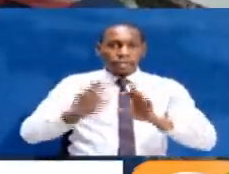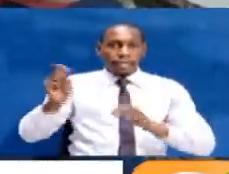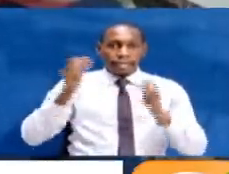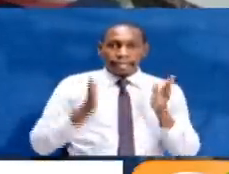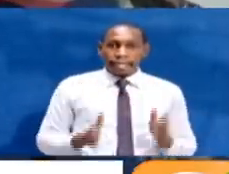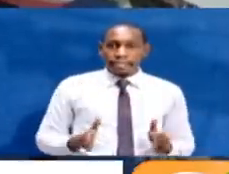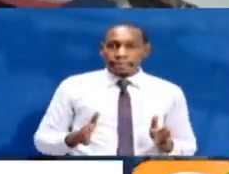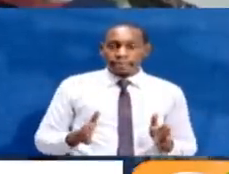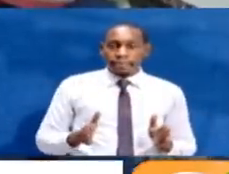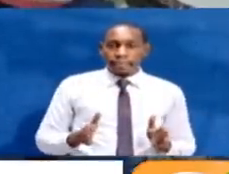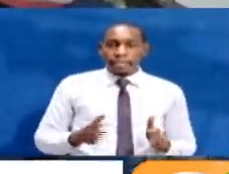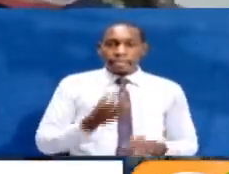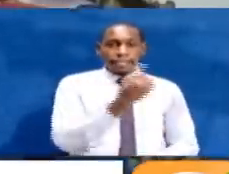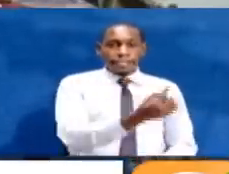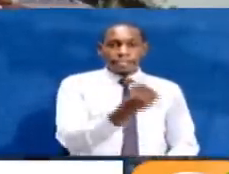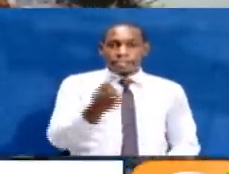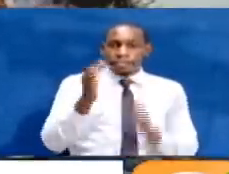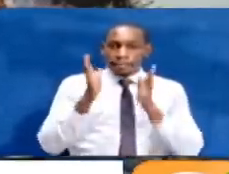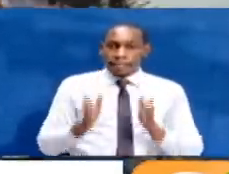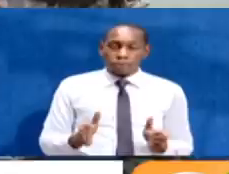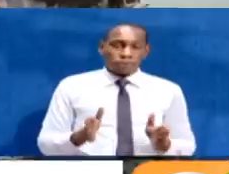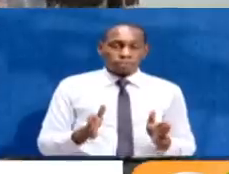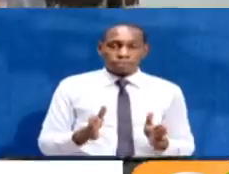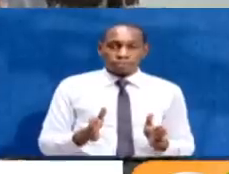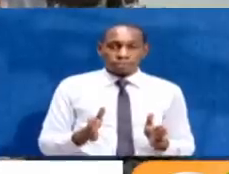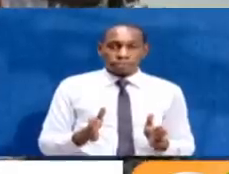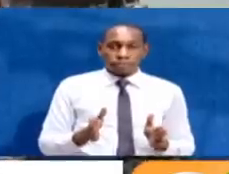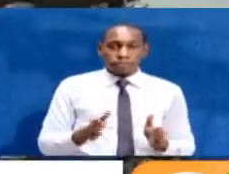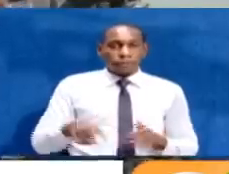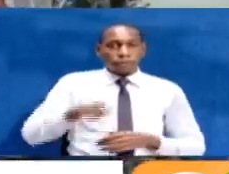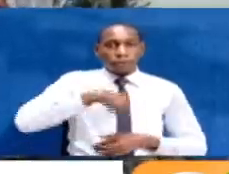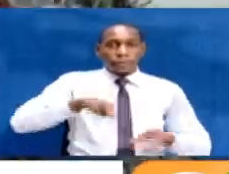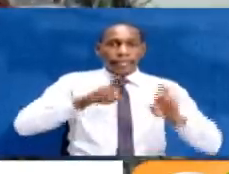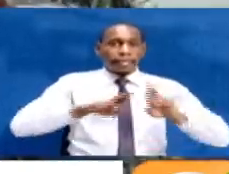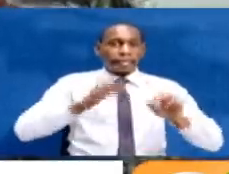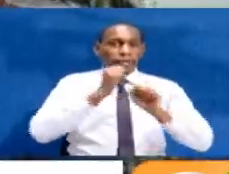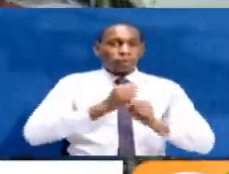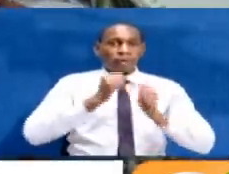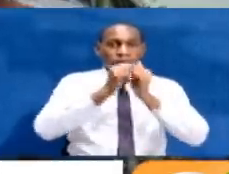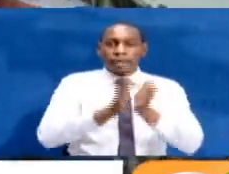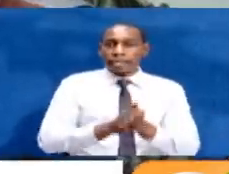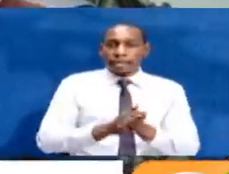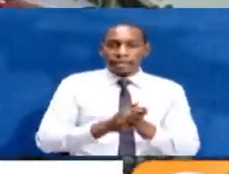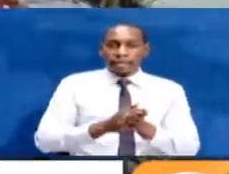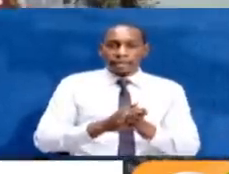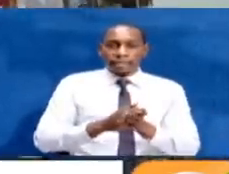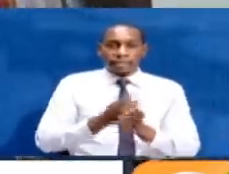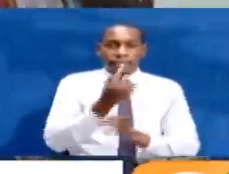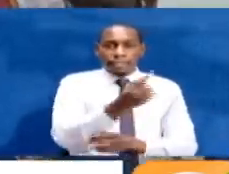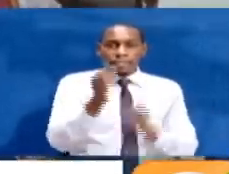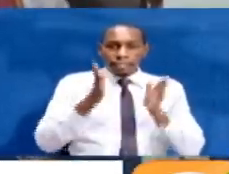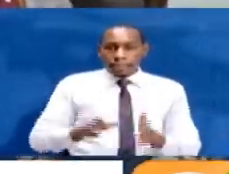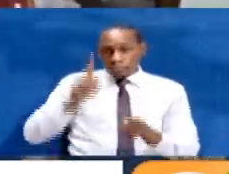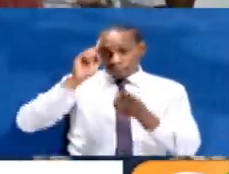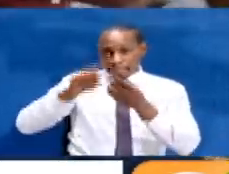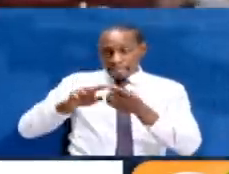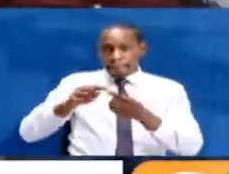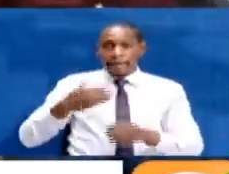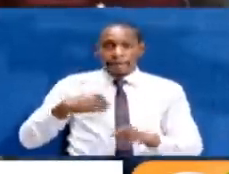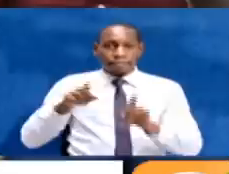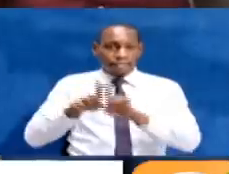wa Kenya. Hapo kila mtu tuko tayari kushirikiana na kila mtu ambaye ako na nia